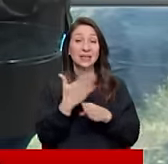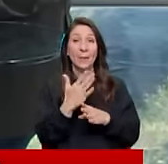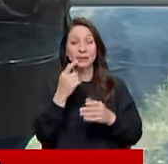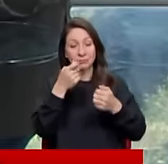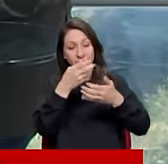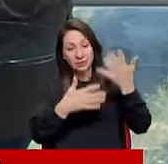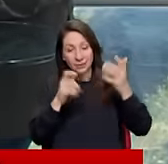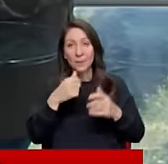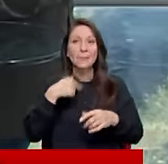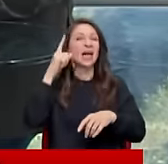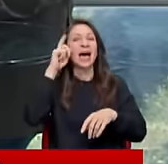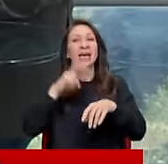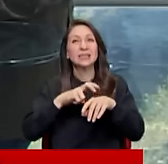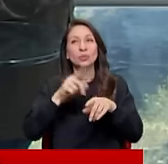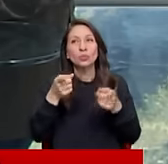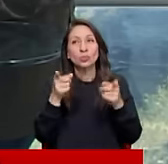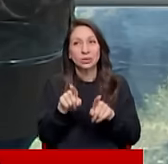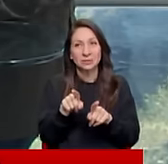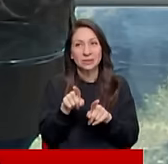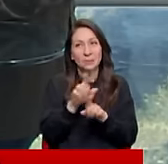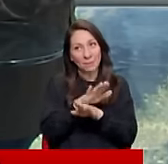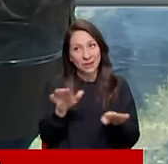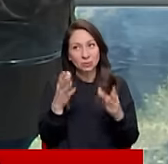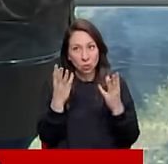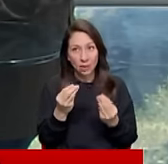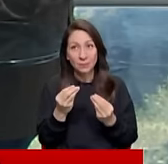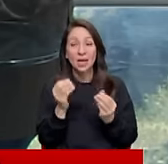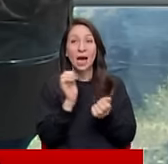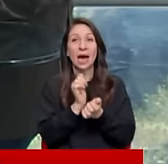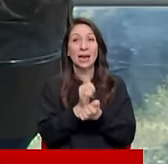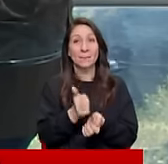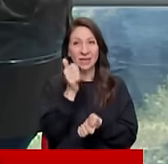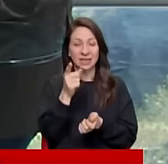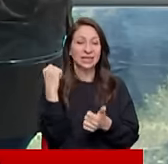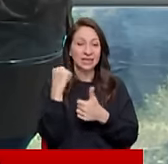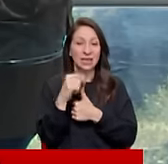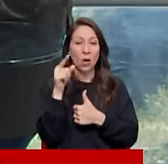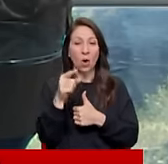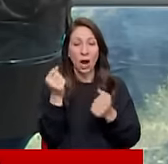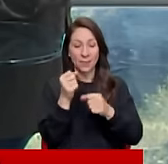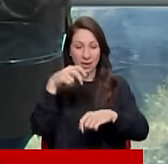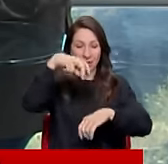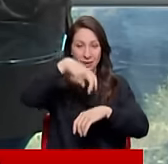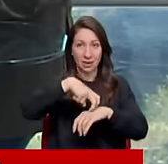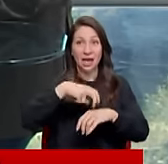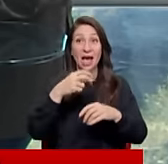sıraladı. Ben de bir hatırlatmayla bugünkü buluşmamızı tamamlamış olayım. Aile Bakanı yine o aracın üzerinde